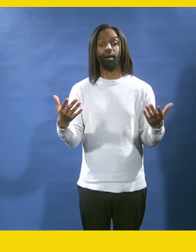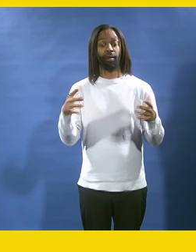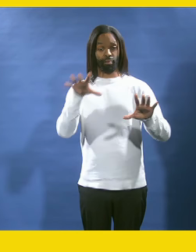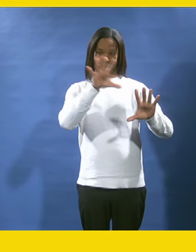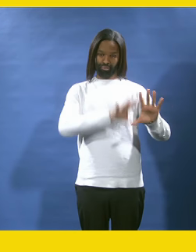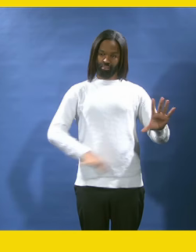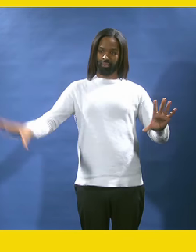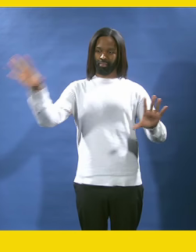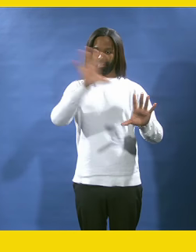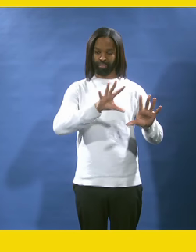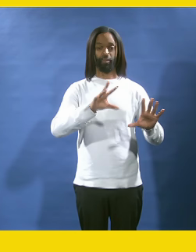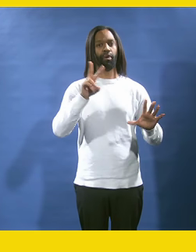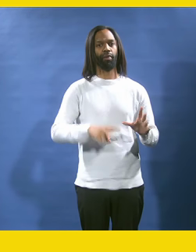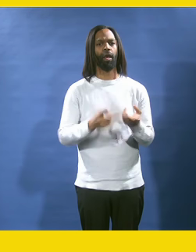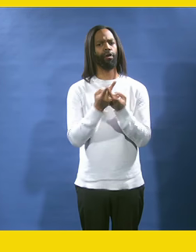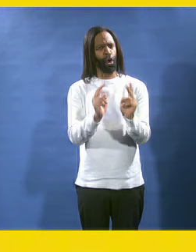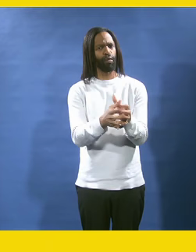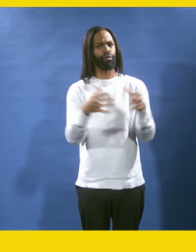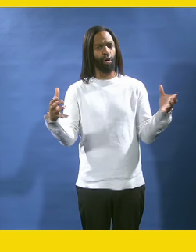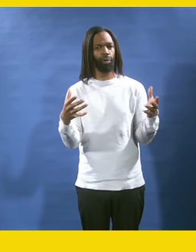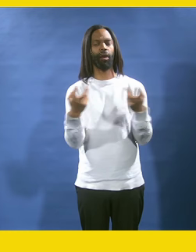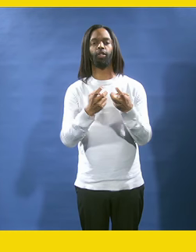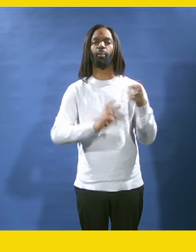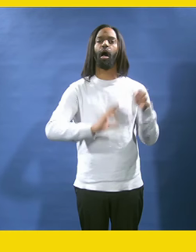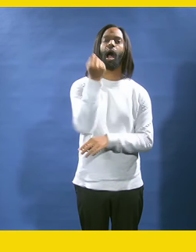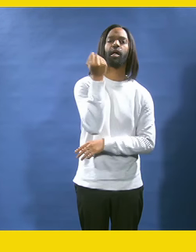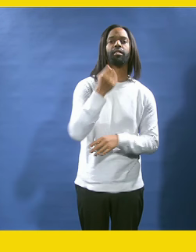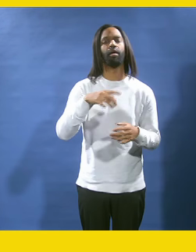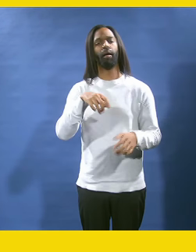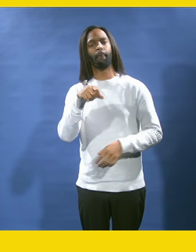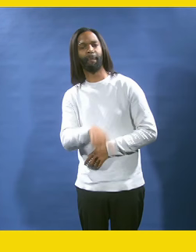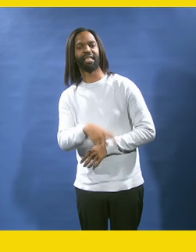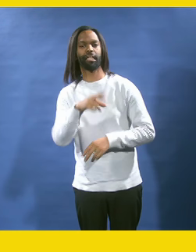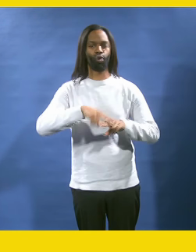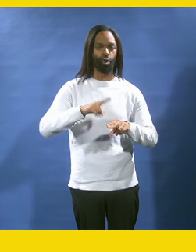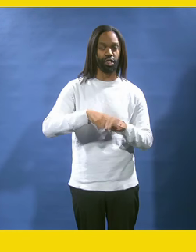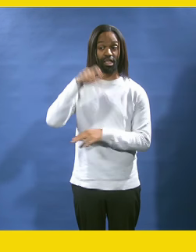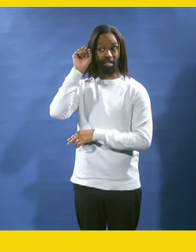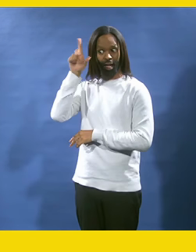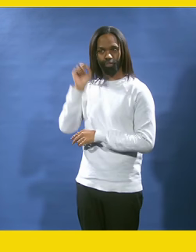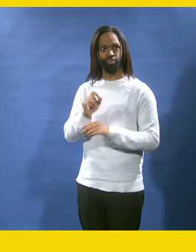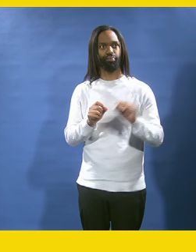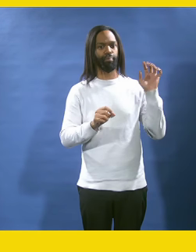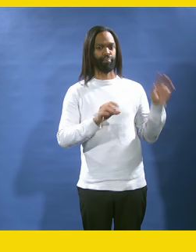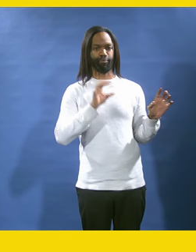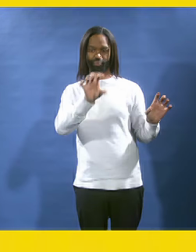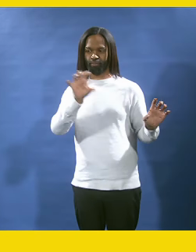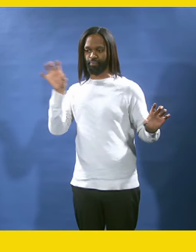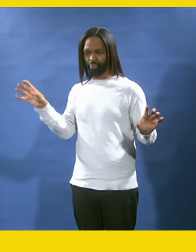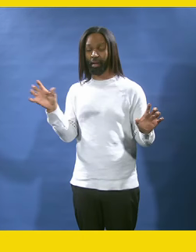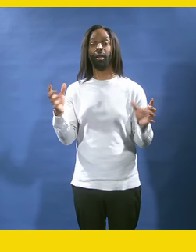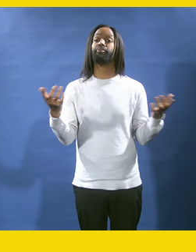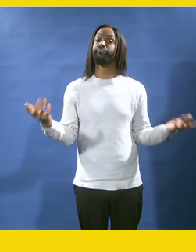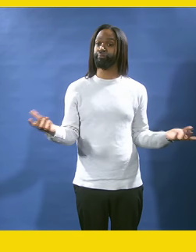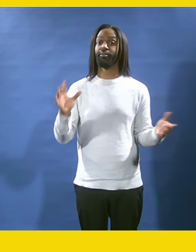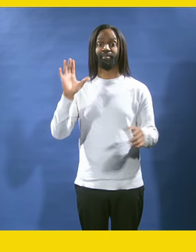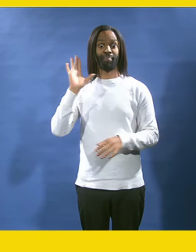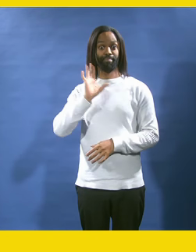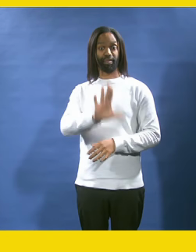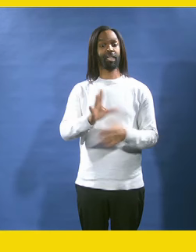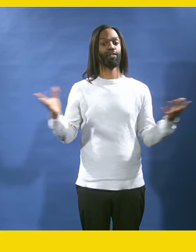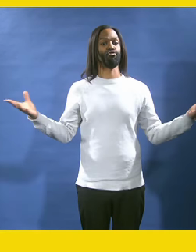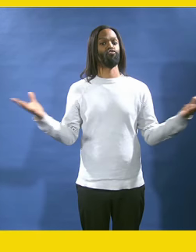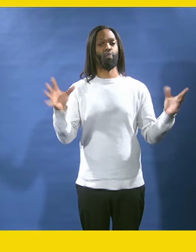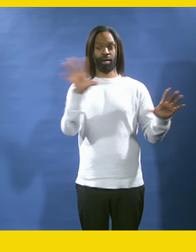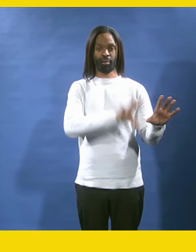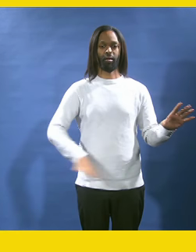y a beaucoup de grandes agglomérations, comme Reims, Metz, Nancy et Strasbourg, sa particularité est d'être